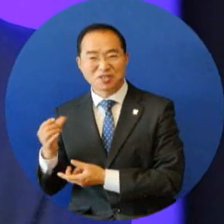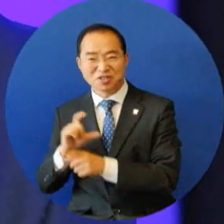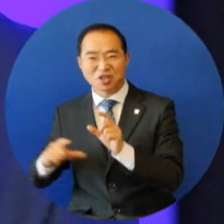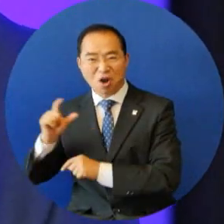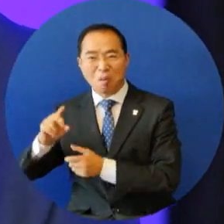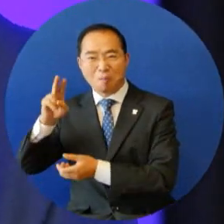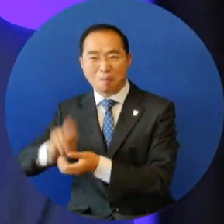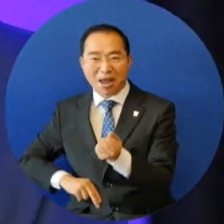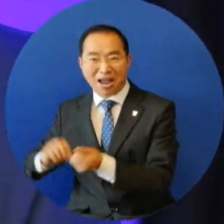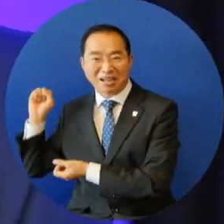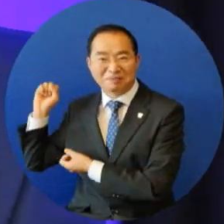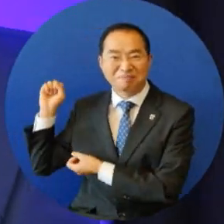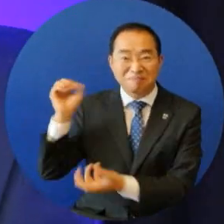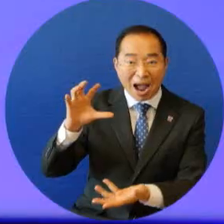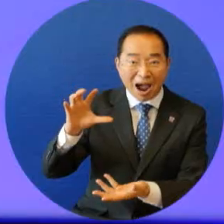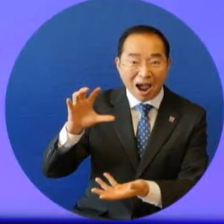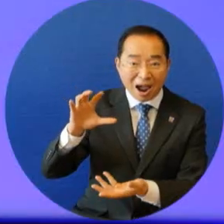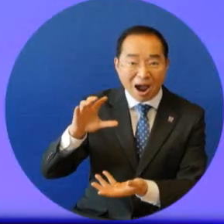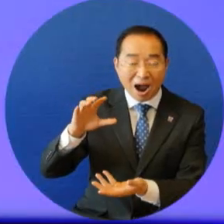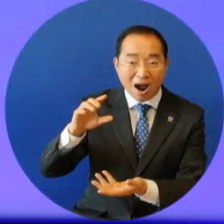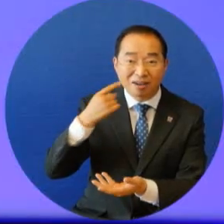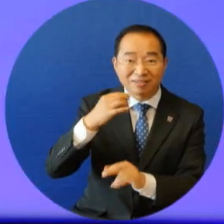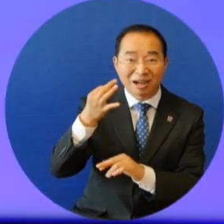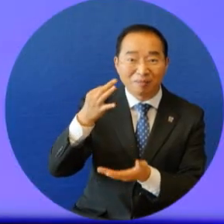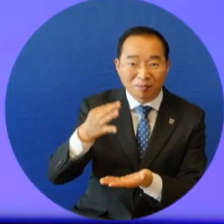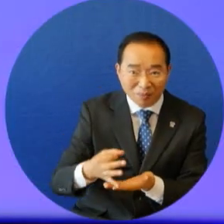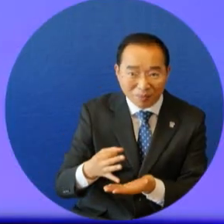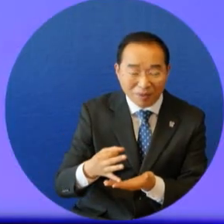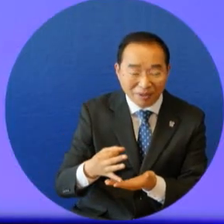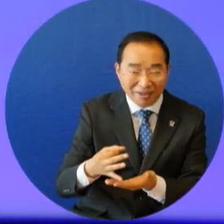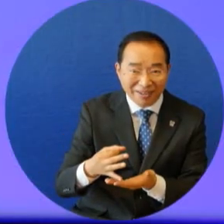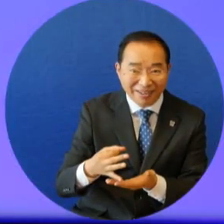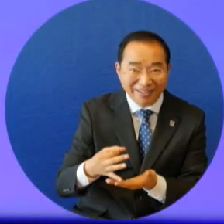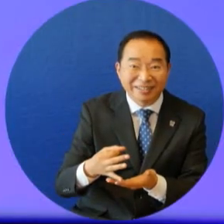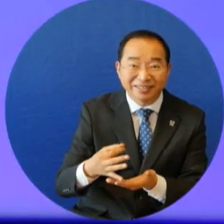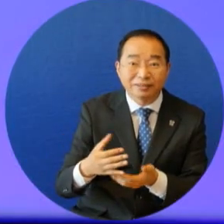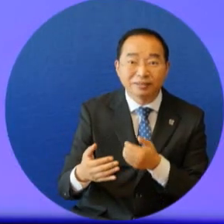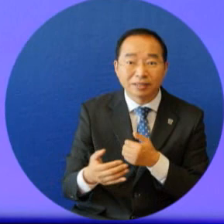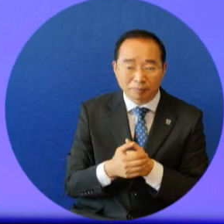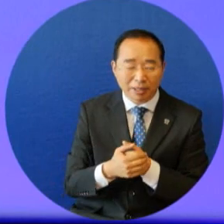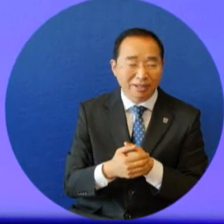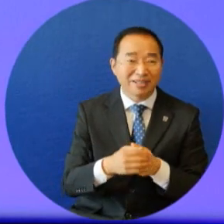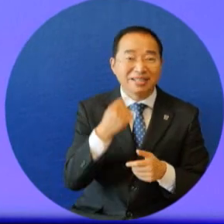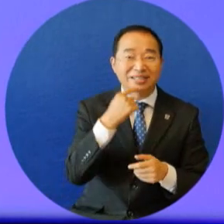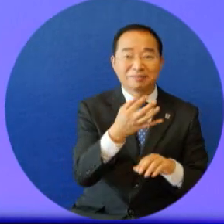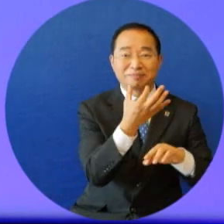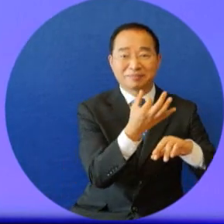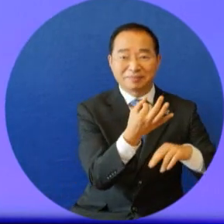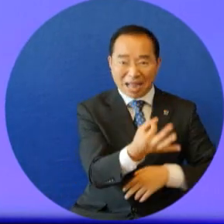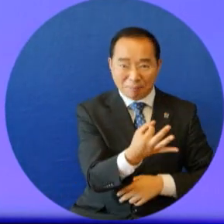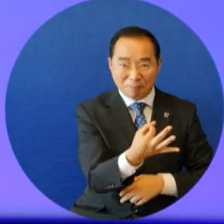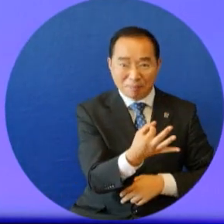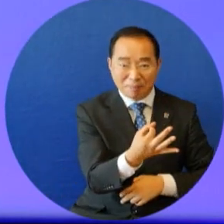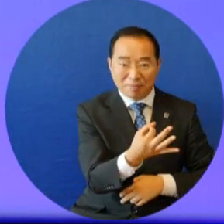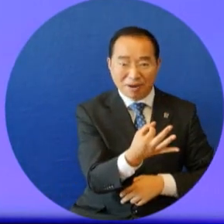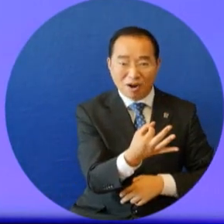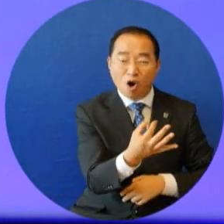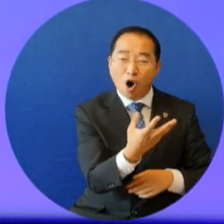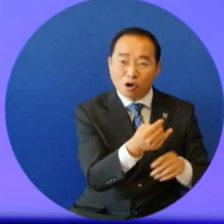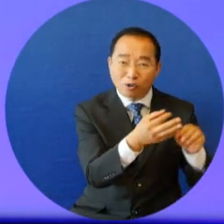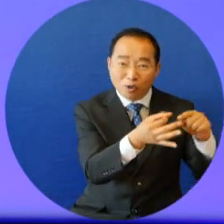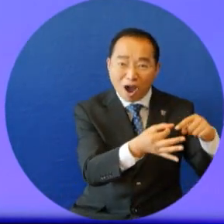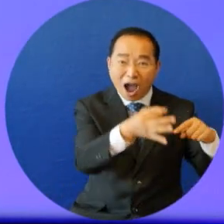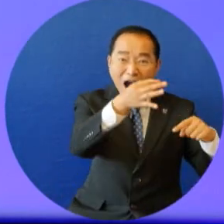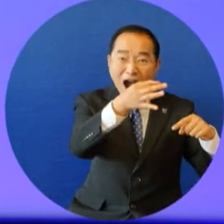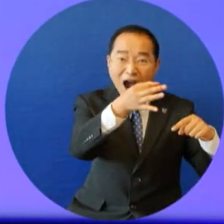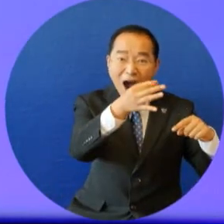물량이 쏟아져 내려오는 거예요. 금값이 오를만 하면 대량의 매도 물량이 나옴으로써